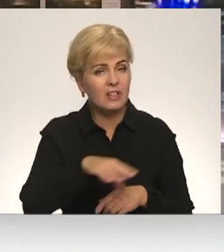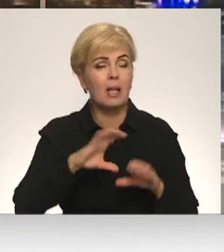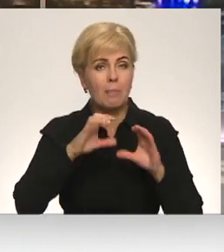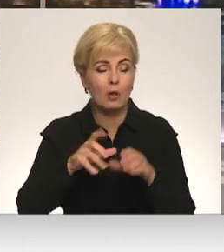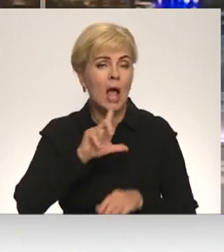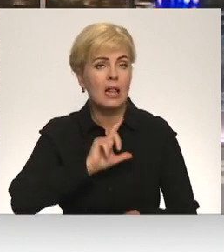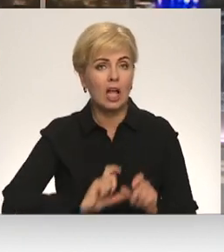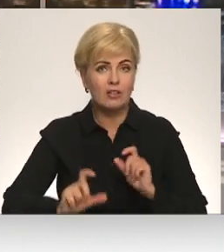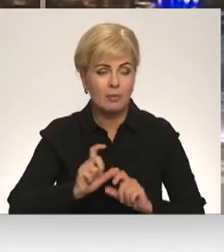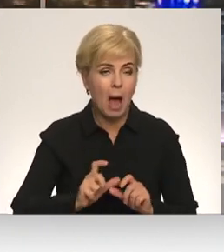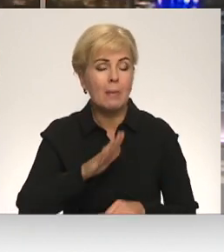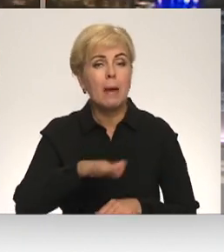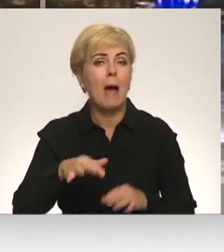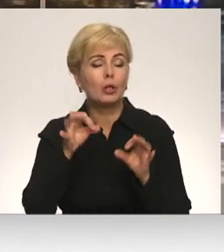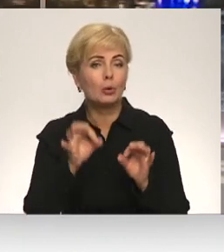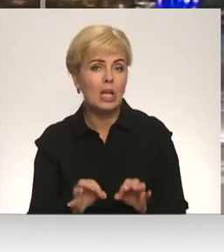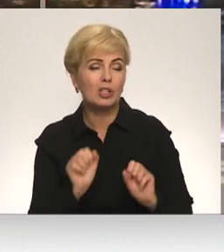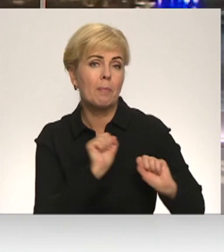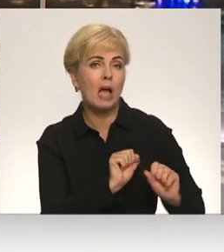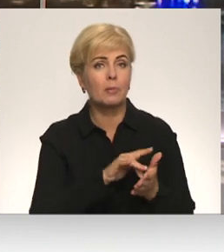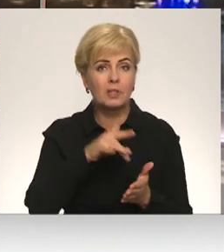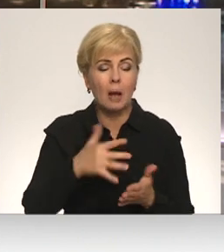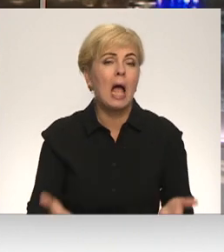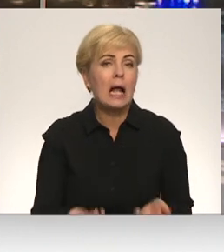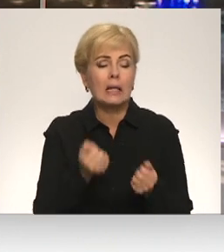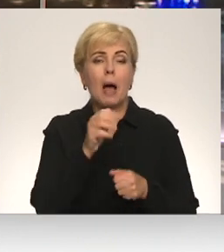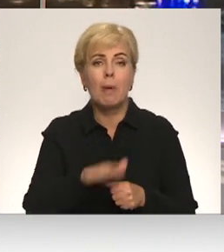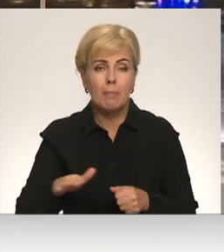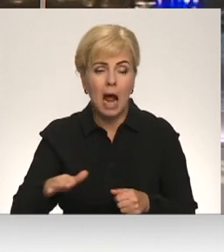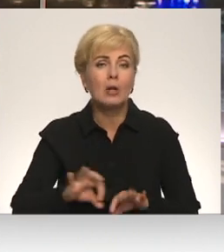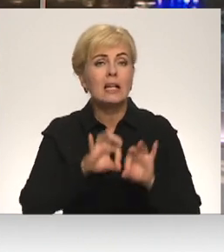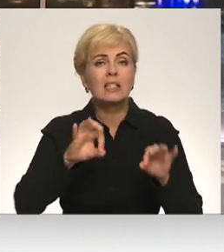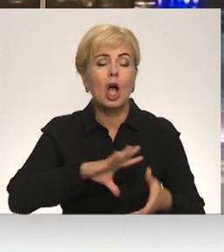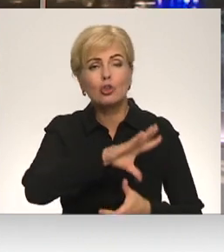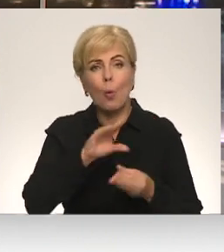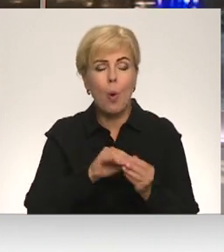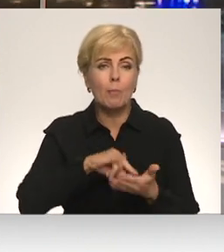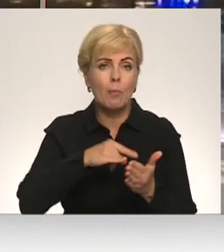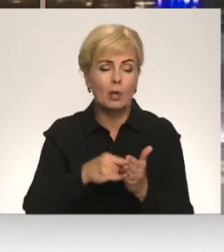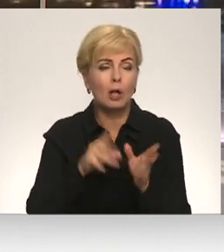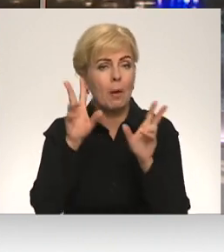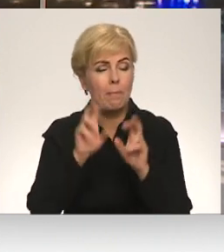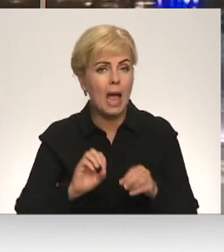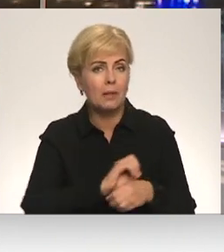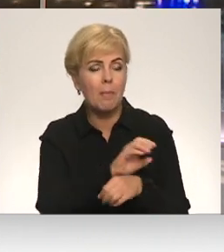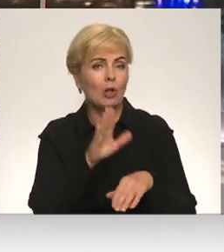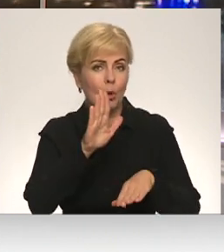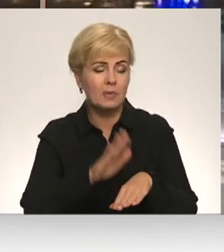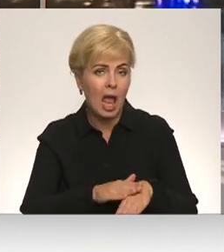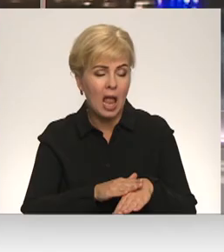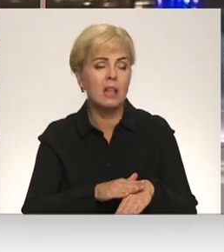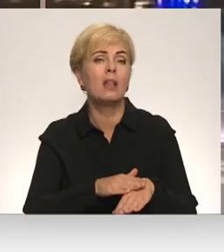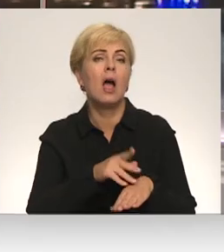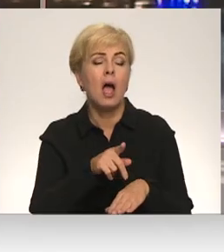Universitāte un Bērnu tiesību aizsardzības organizācija Glābiet bērnus sākušas kopīgu projektu, kurā pēta pandēmijas radīto apstākļu ietekmi un